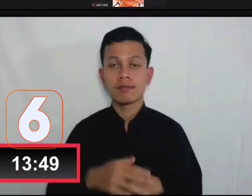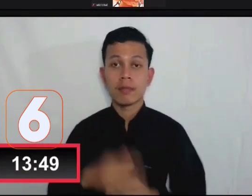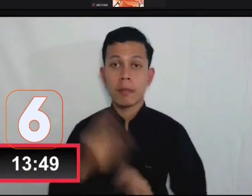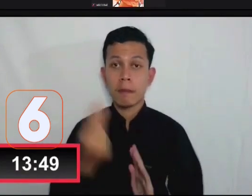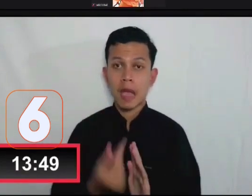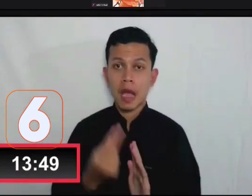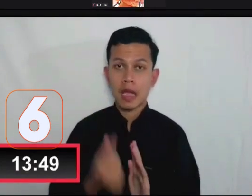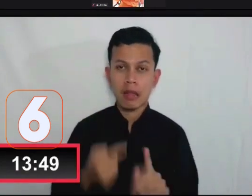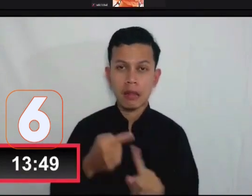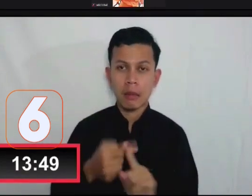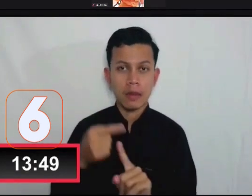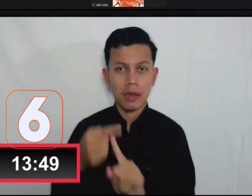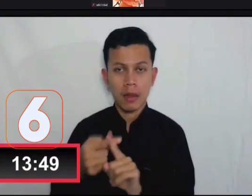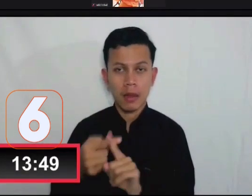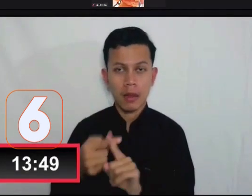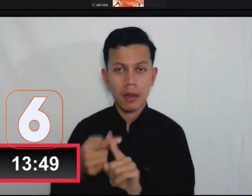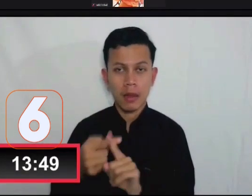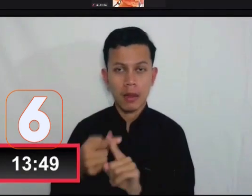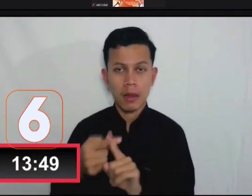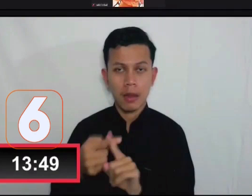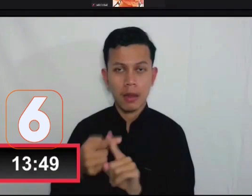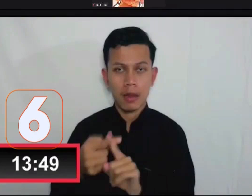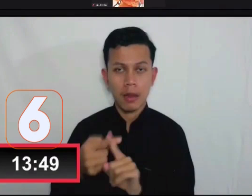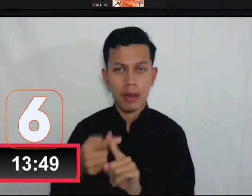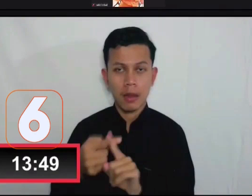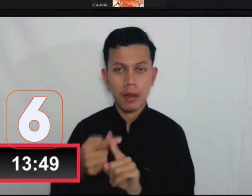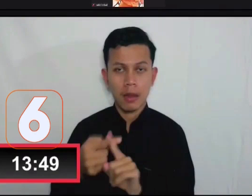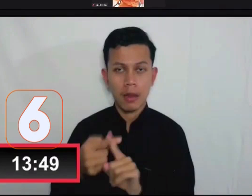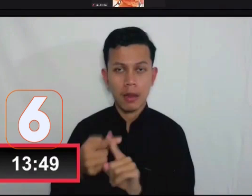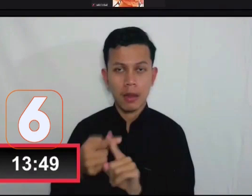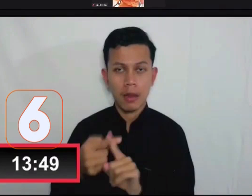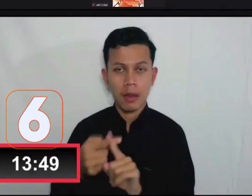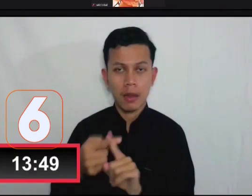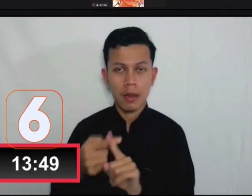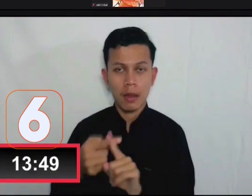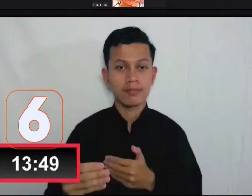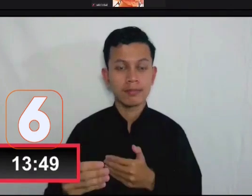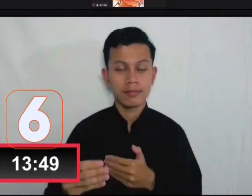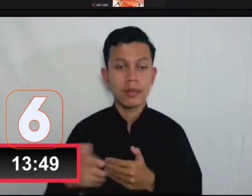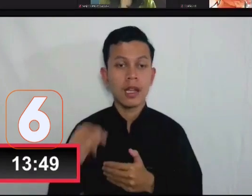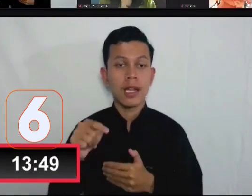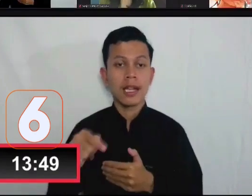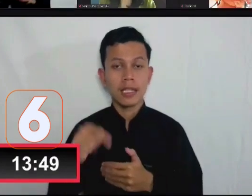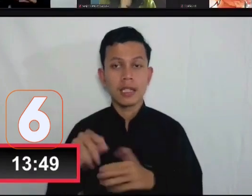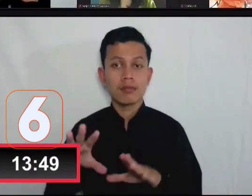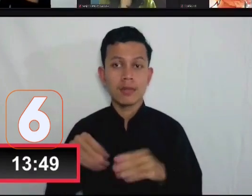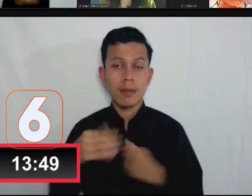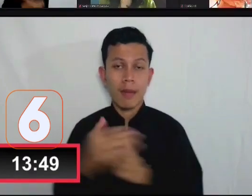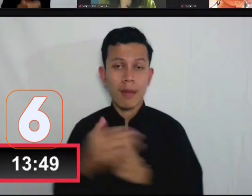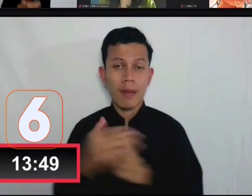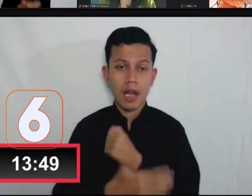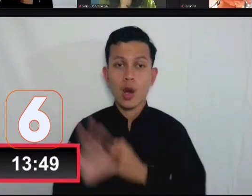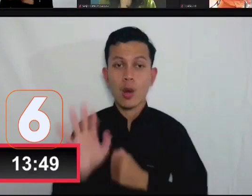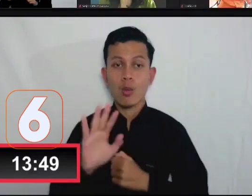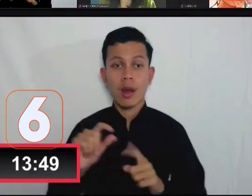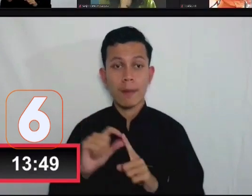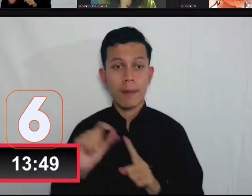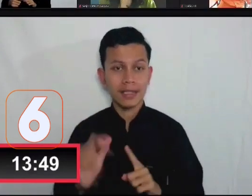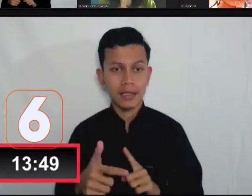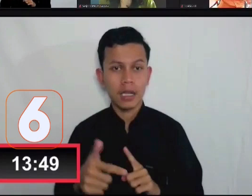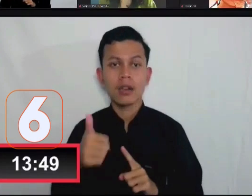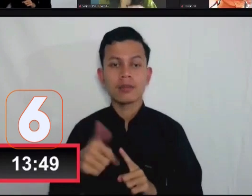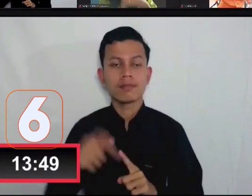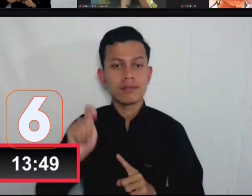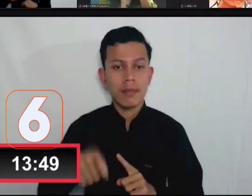penerbitan dan perpanjangan SIM yang merupakan penerimaan negara bukan pajak atau pnbp dapat digunakan secara efektif untuk meningkatkan kualitas